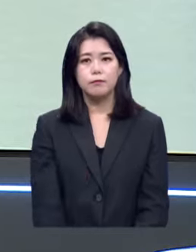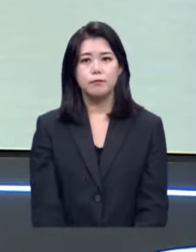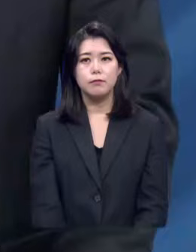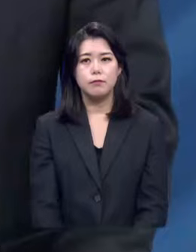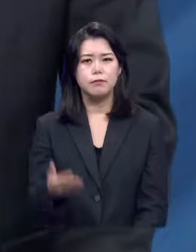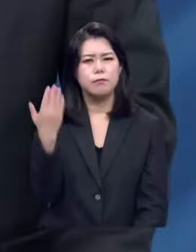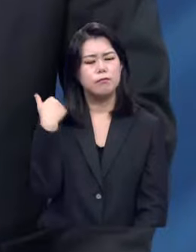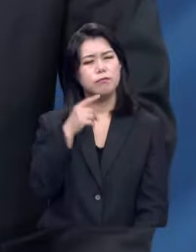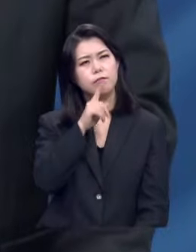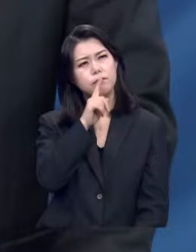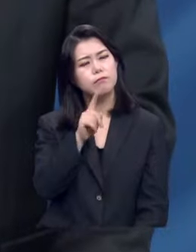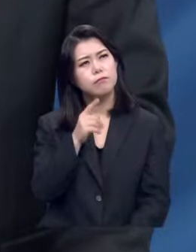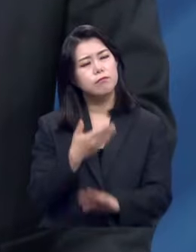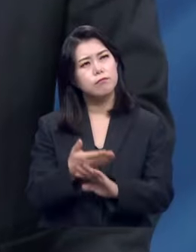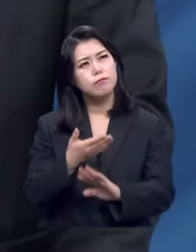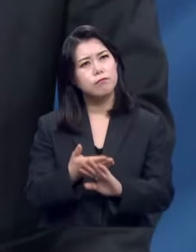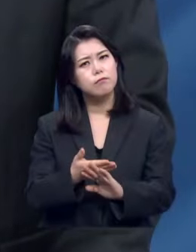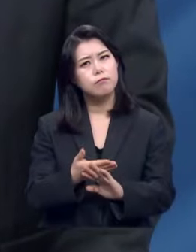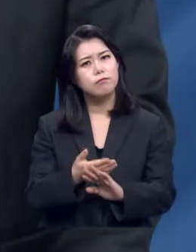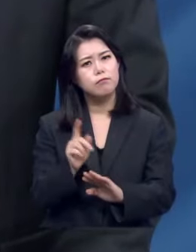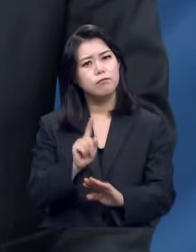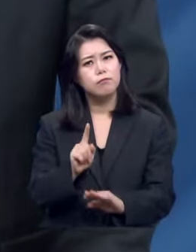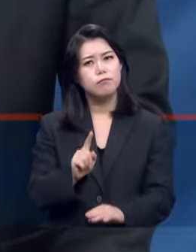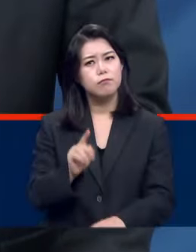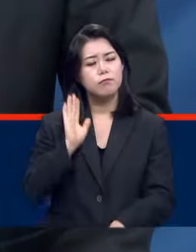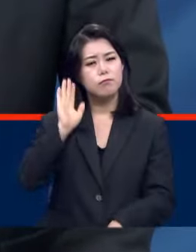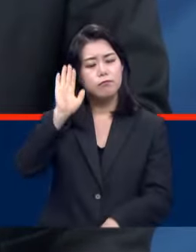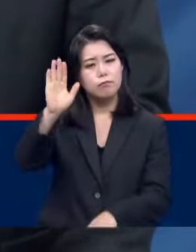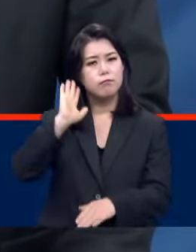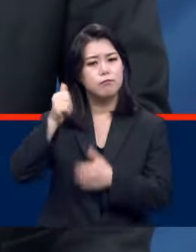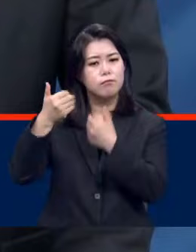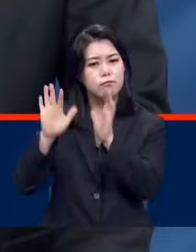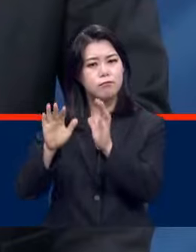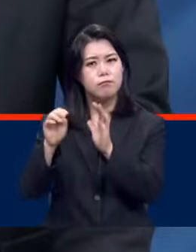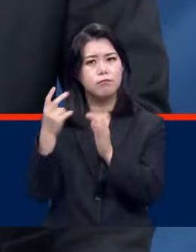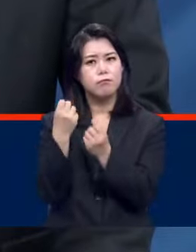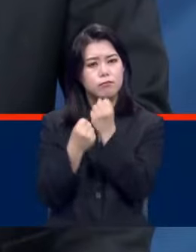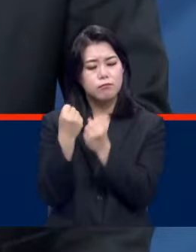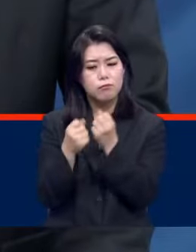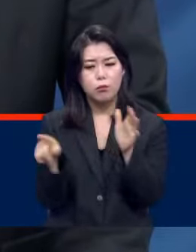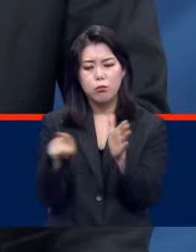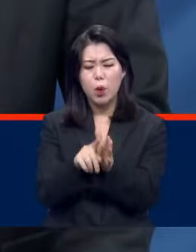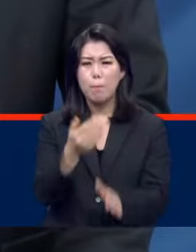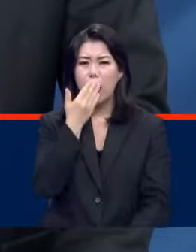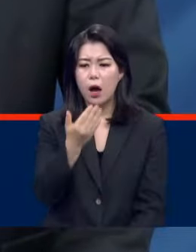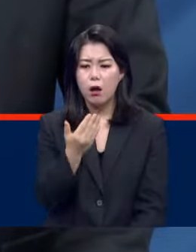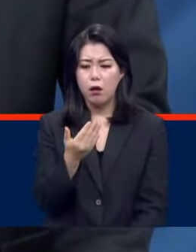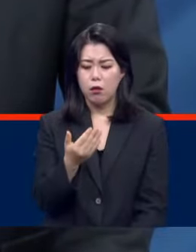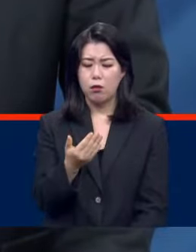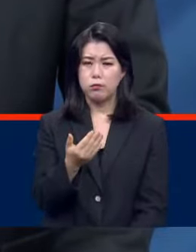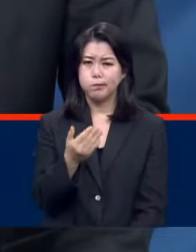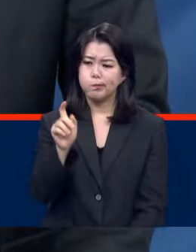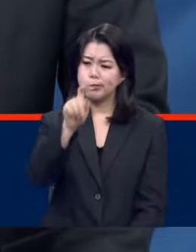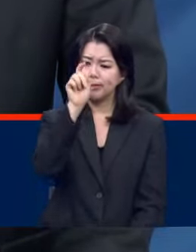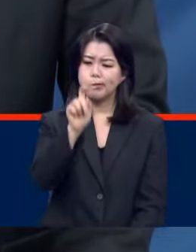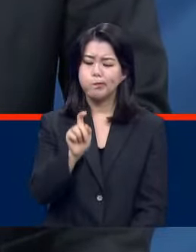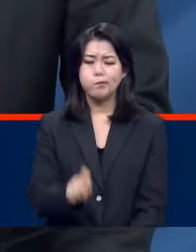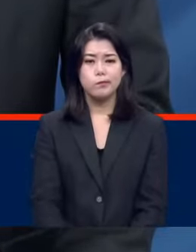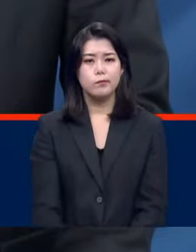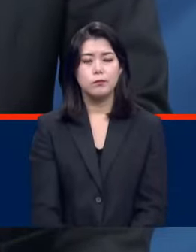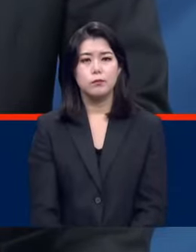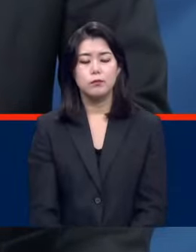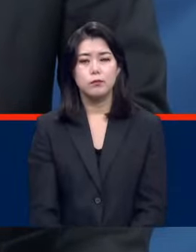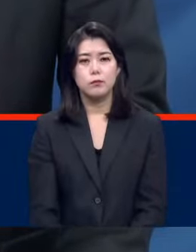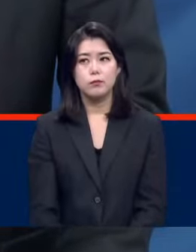그때 자꾸 얘기한 거가 다르면 우리가 앞으로 대통령 실이나 얘기를 하는이 해명을 믿을 수 있겠습니까 신뢰의 문제를 좀 말씀하셨거든요